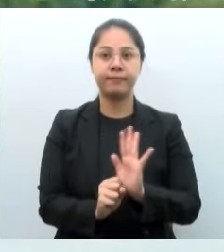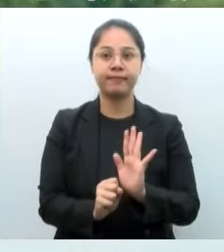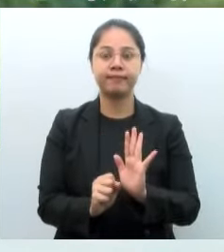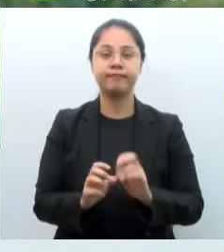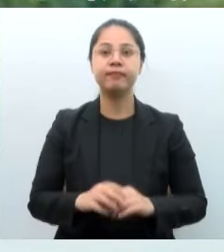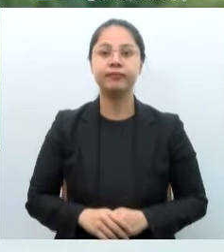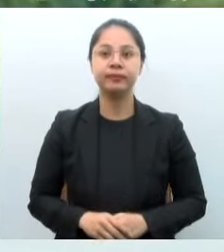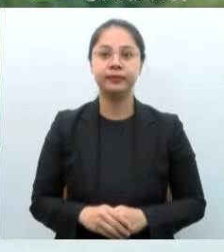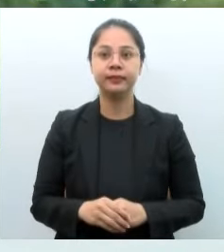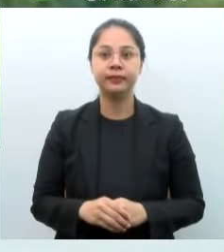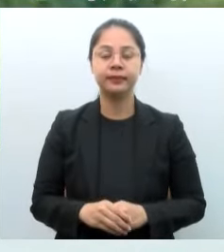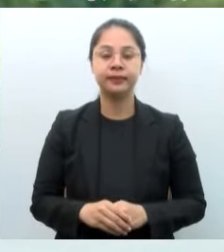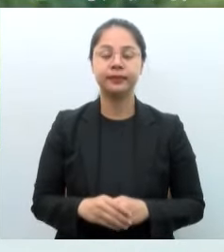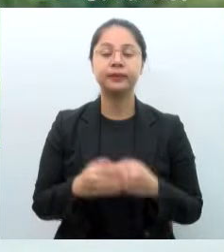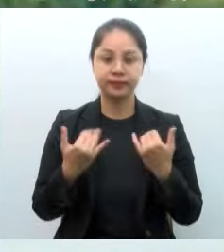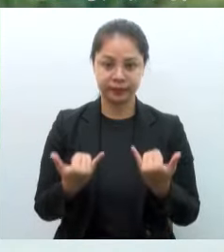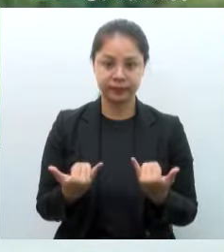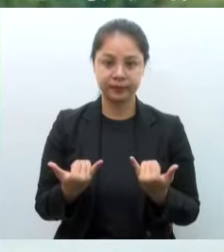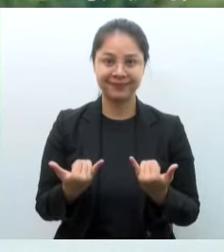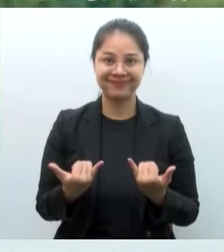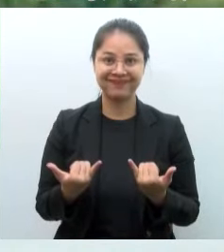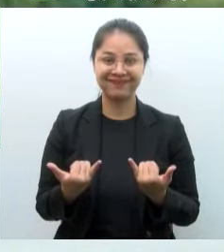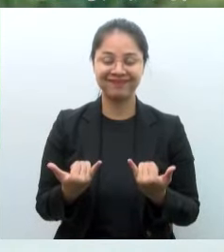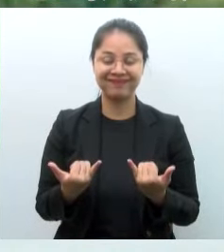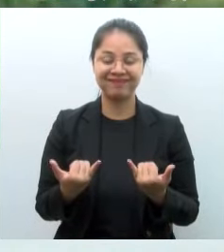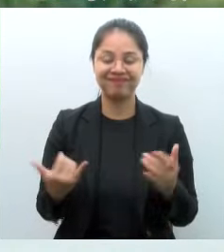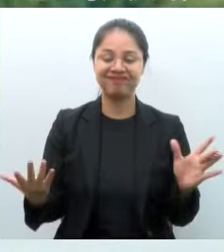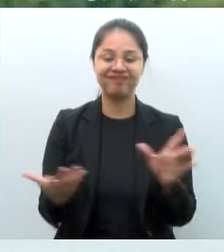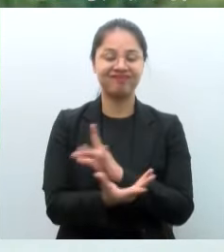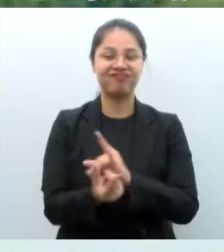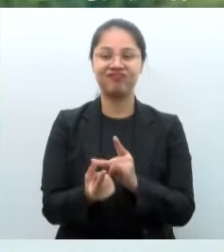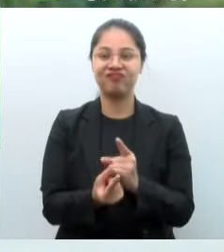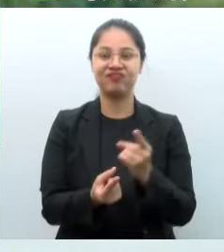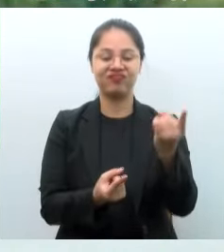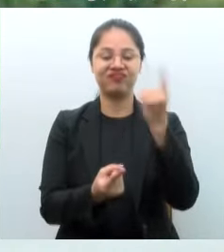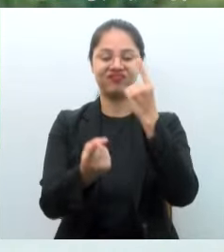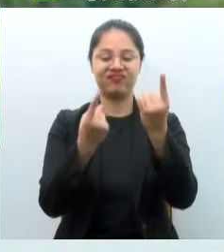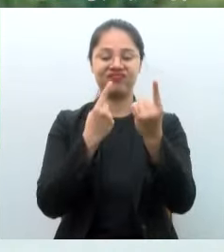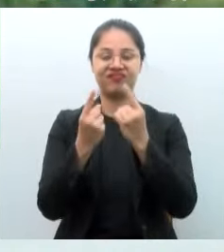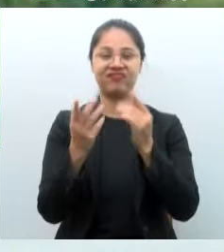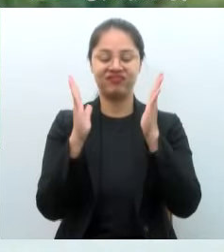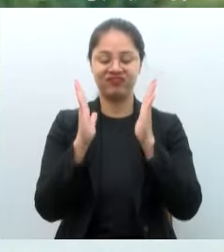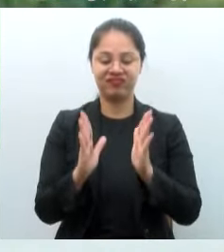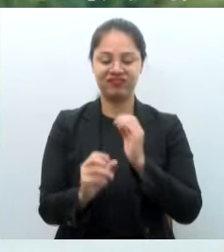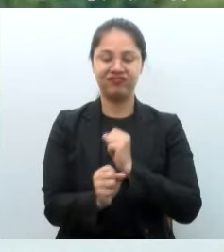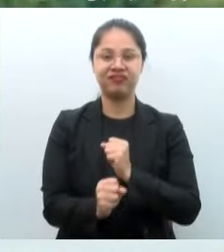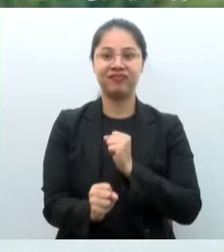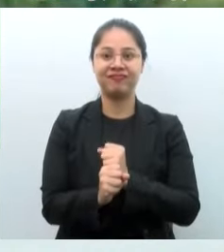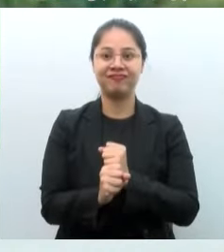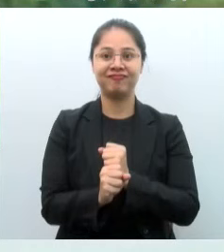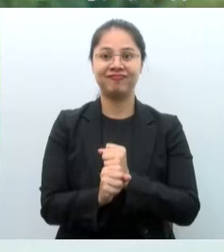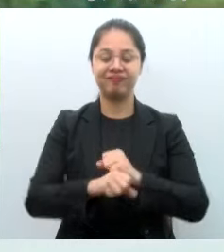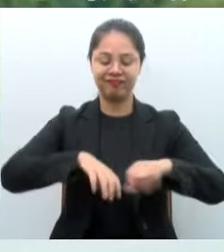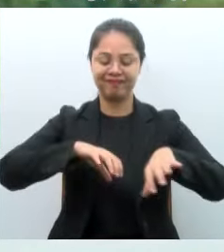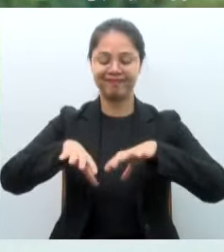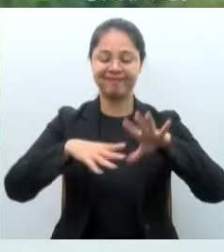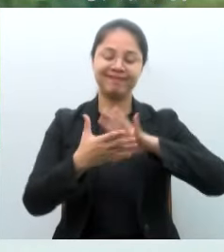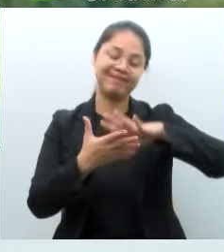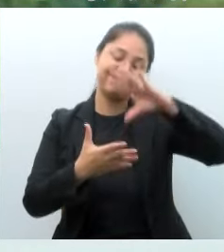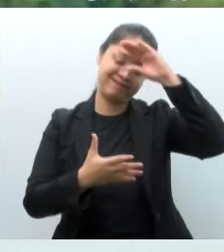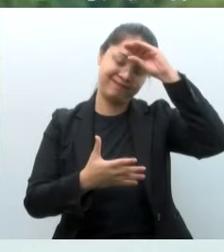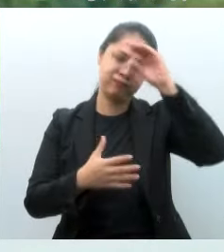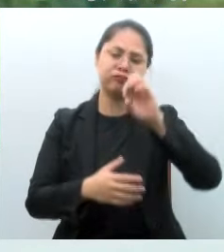วันนี้เราเป็นจำเลยของสังคมว่าเราไม่สามารถที่จะจัดสรรอัตรากำลังให้ส่งผลให้การจัดการศึกษาไ